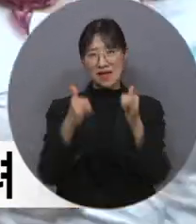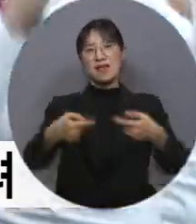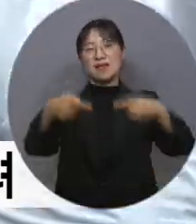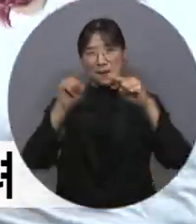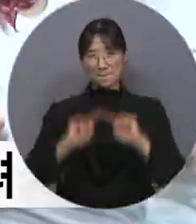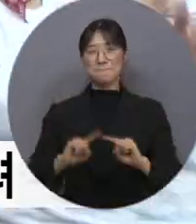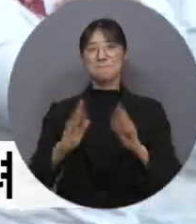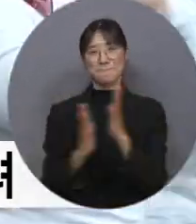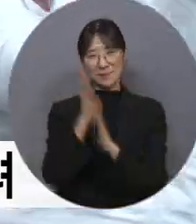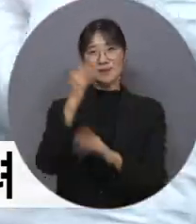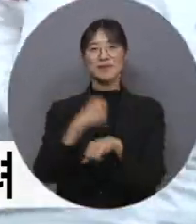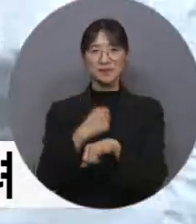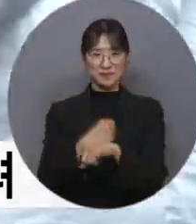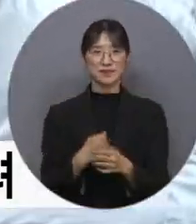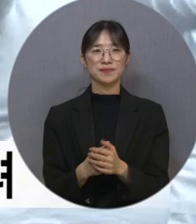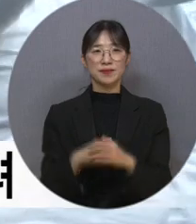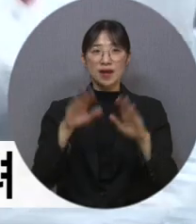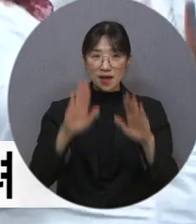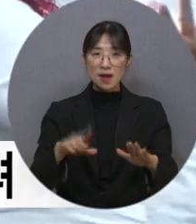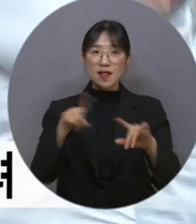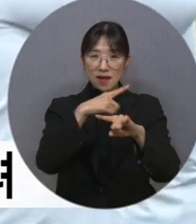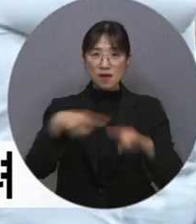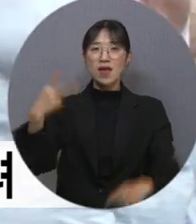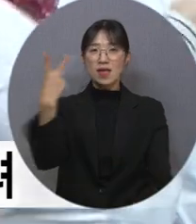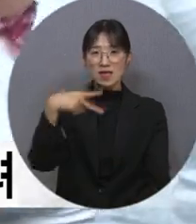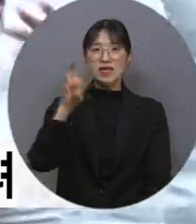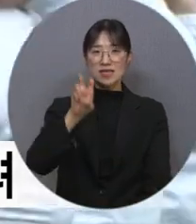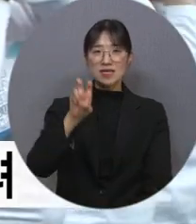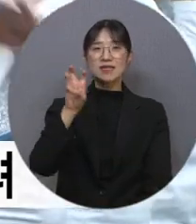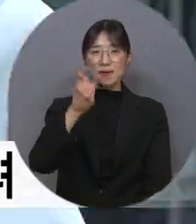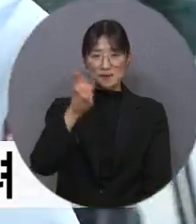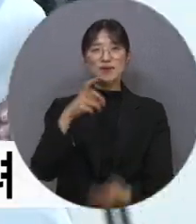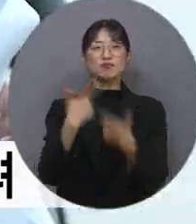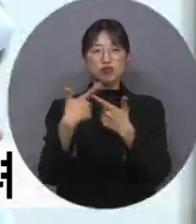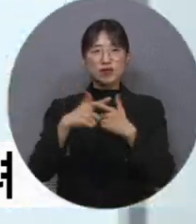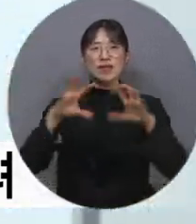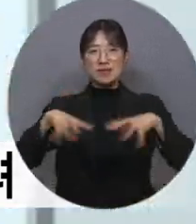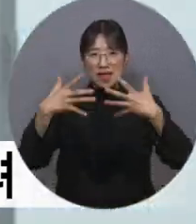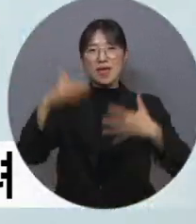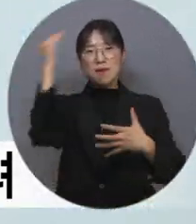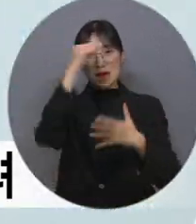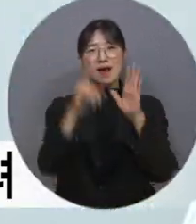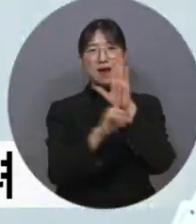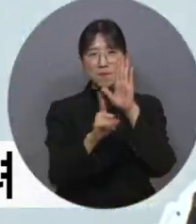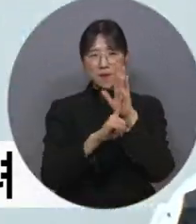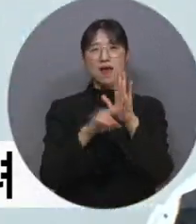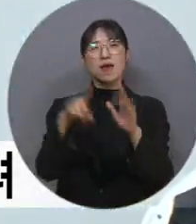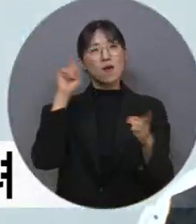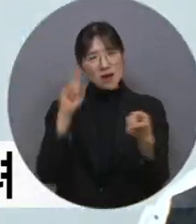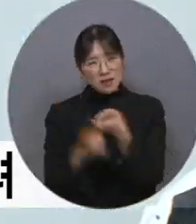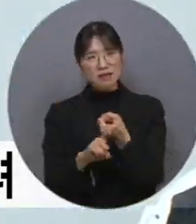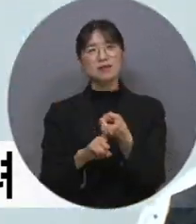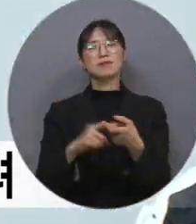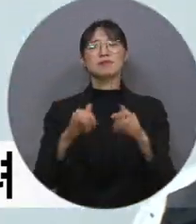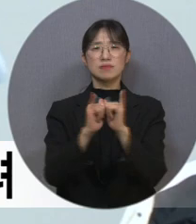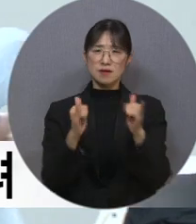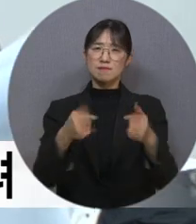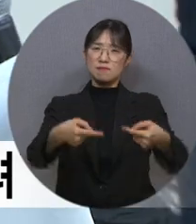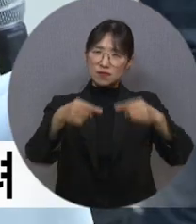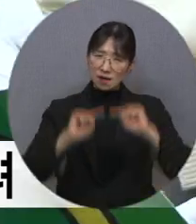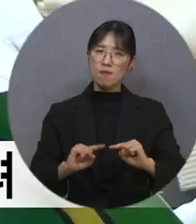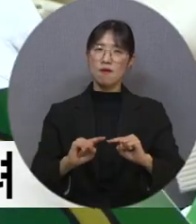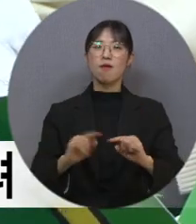냈습니다. 이번 대회는 2030 부산 세계박람회 유치에 대한 시민들의 관심과 참여를